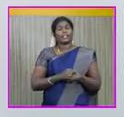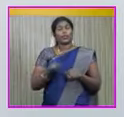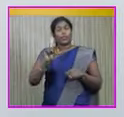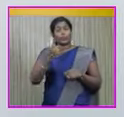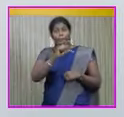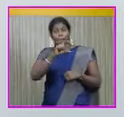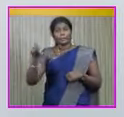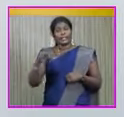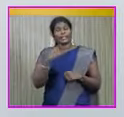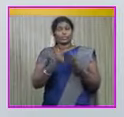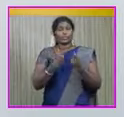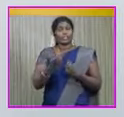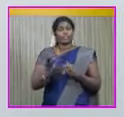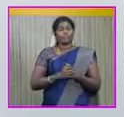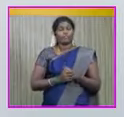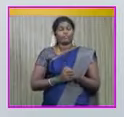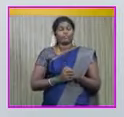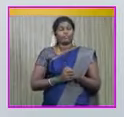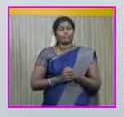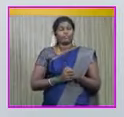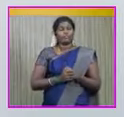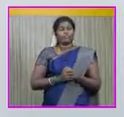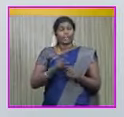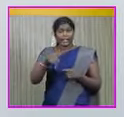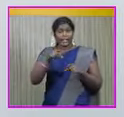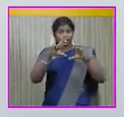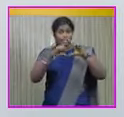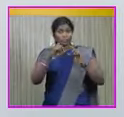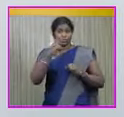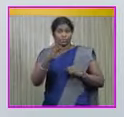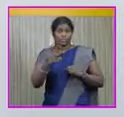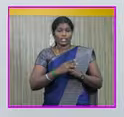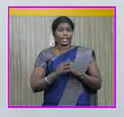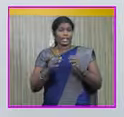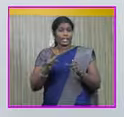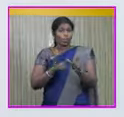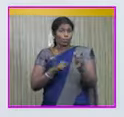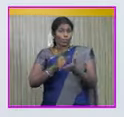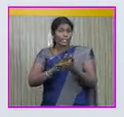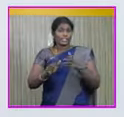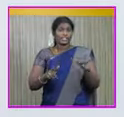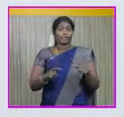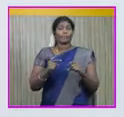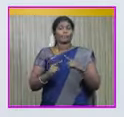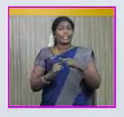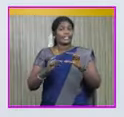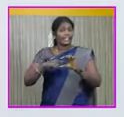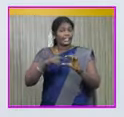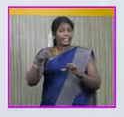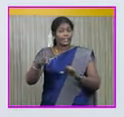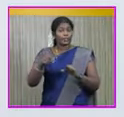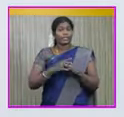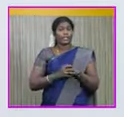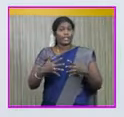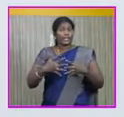பெயர் சொல்லாவே அதை நம்ம எடுத்துக்கிறோம். இப்போது இந்த முக்கோணத்தில் YH-ம் TE-யும்